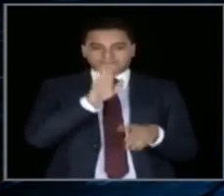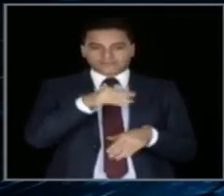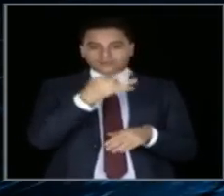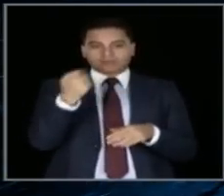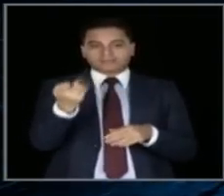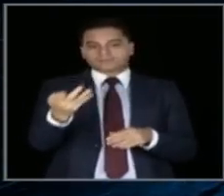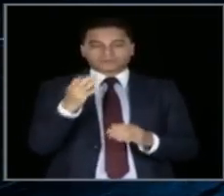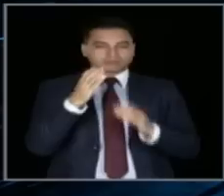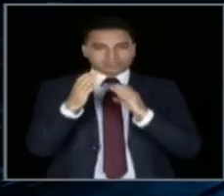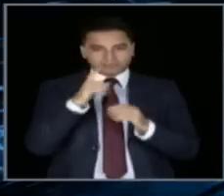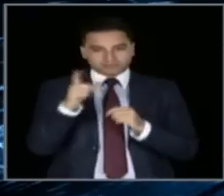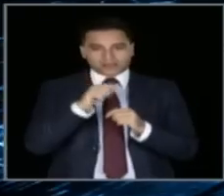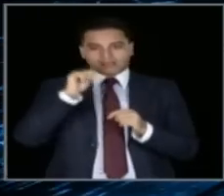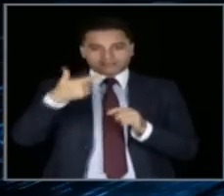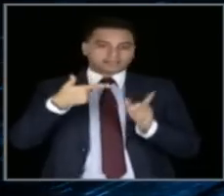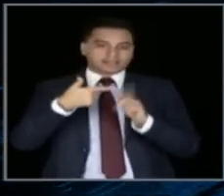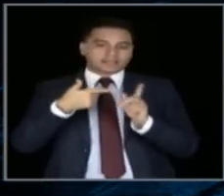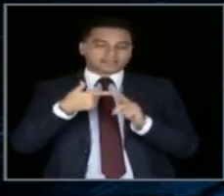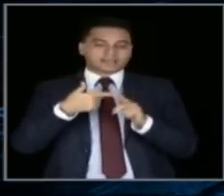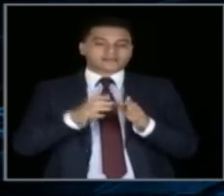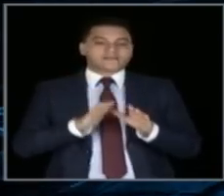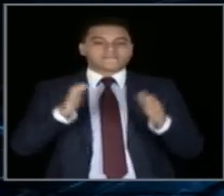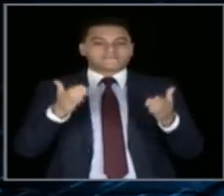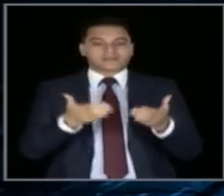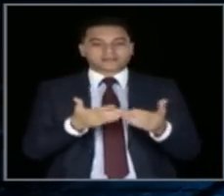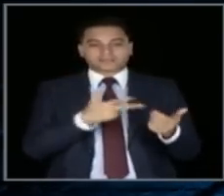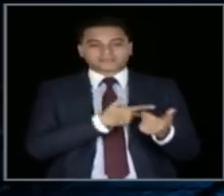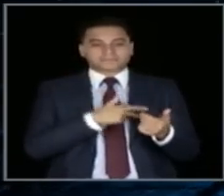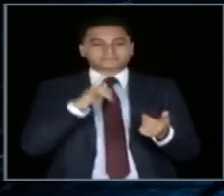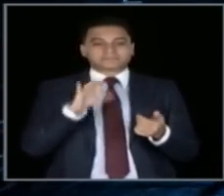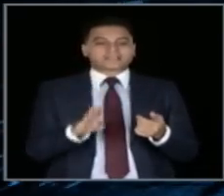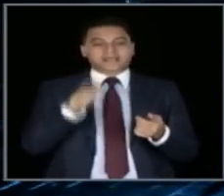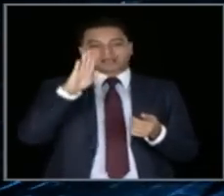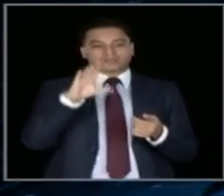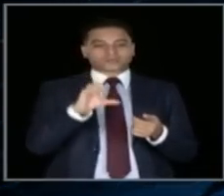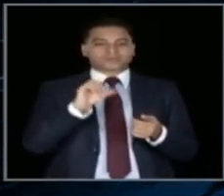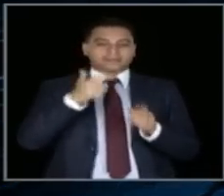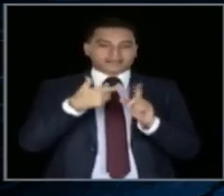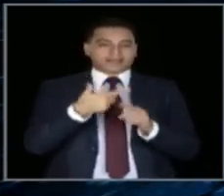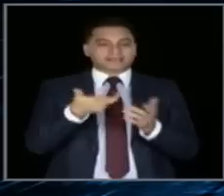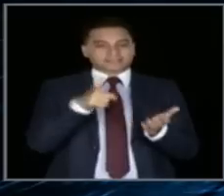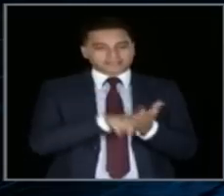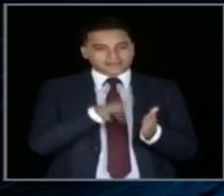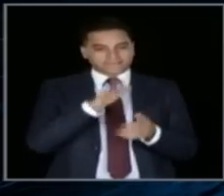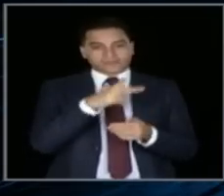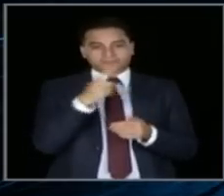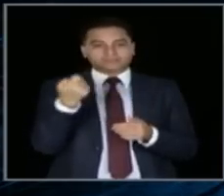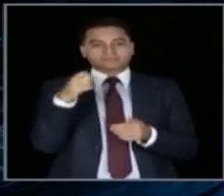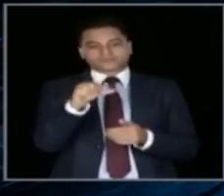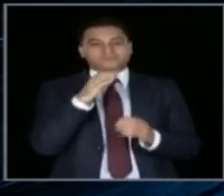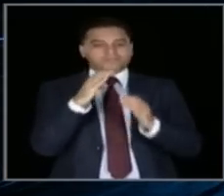نقاط، 335 نقطة إجابات صحيحة. بيكاسو في المركز الثاني 6 نقاط،